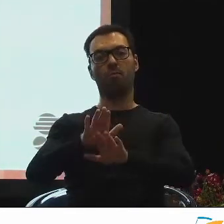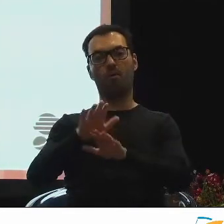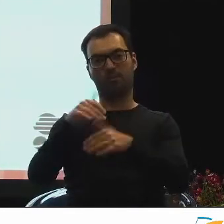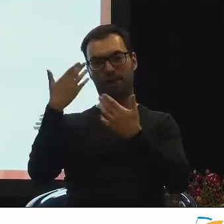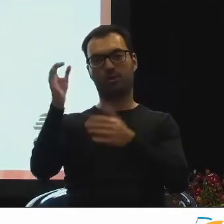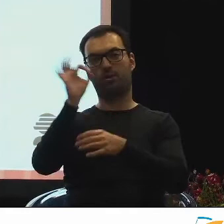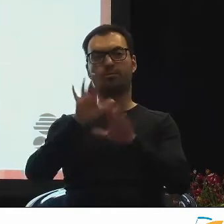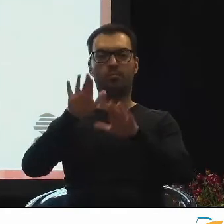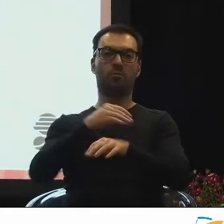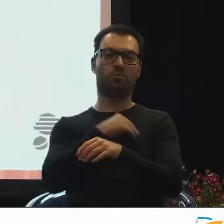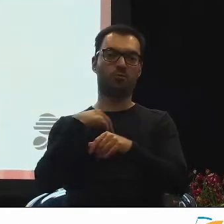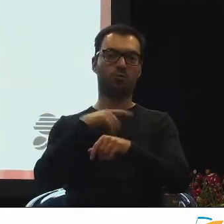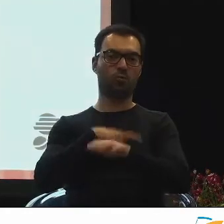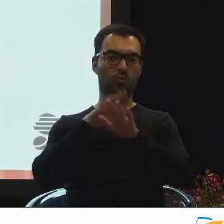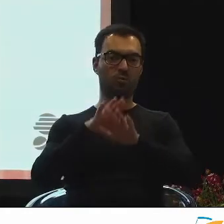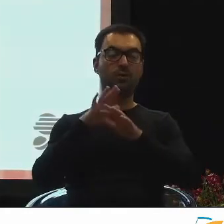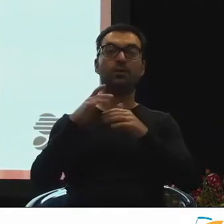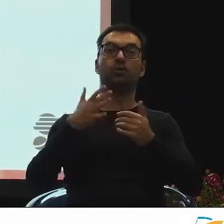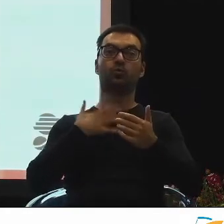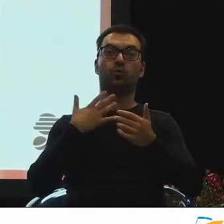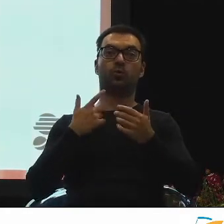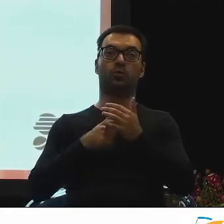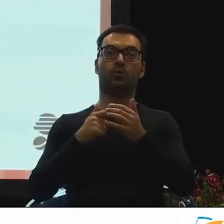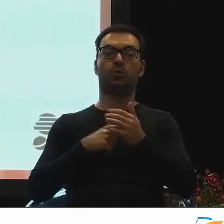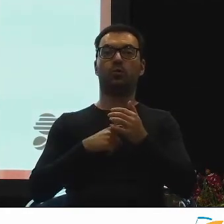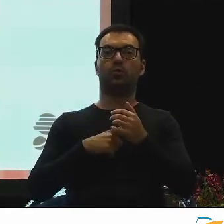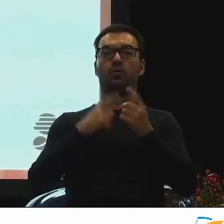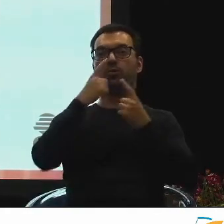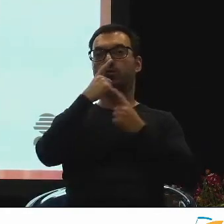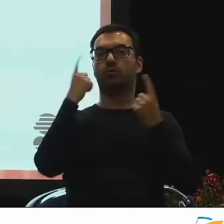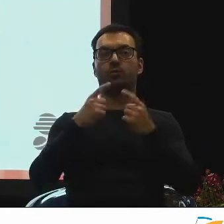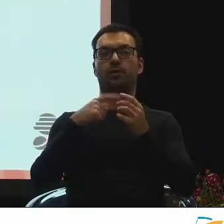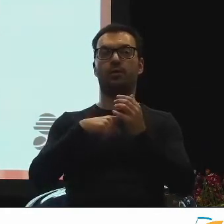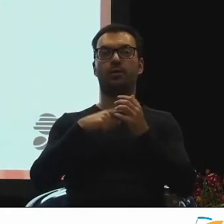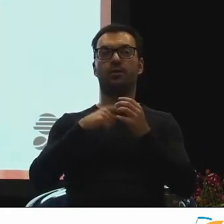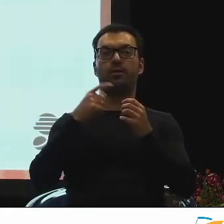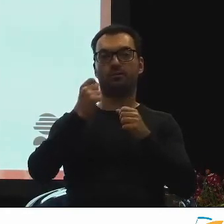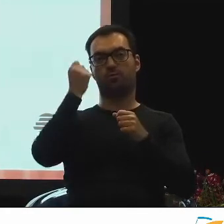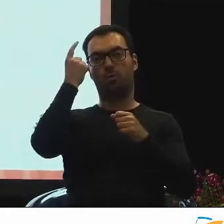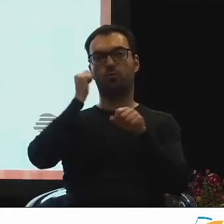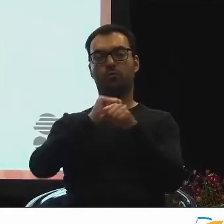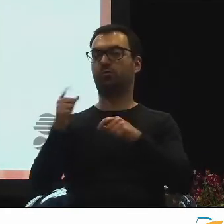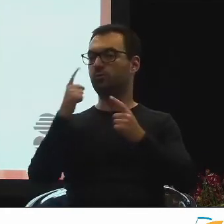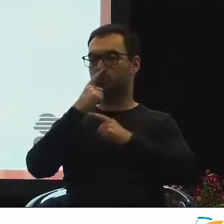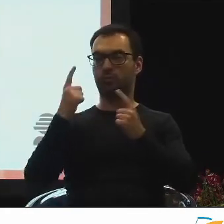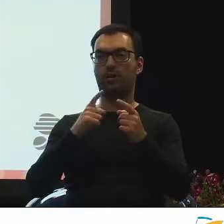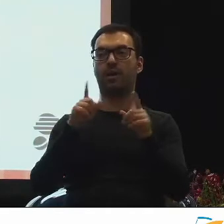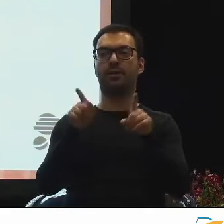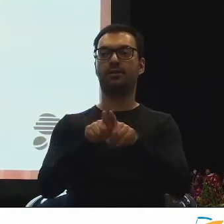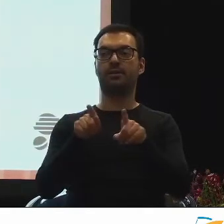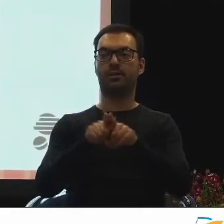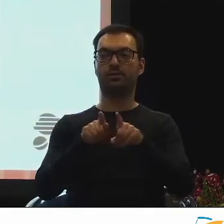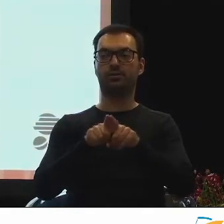pobytu w Polsce. I uważam, że świetnie, że takie inicjatywy się pojawiają, ale